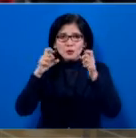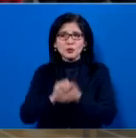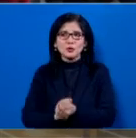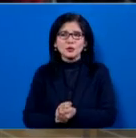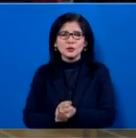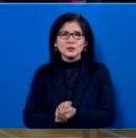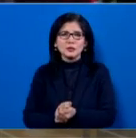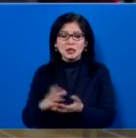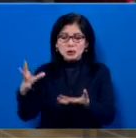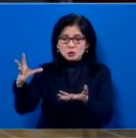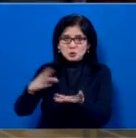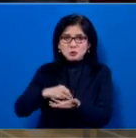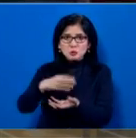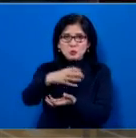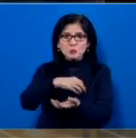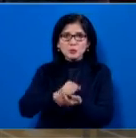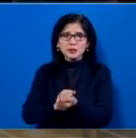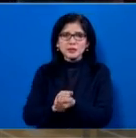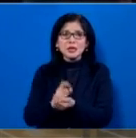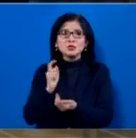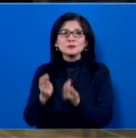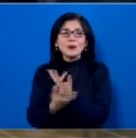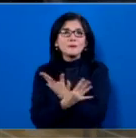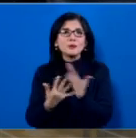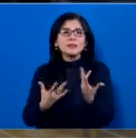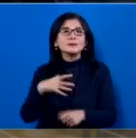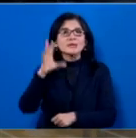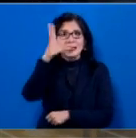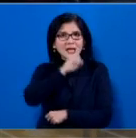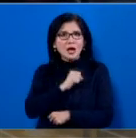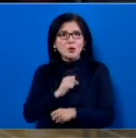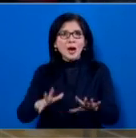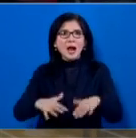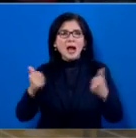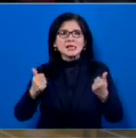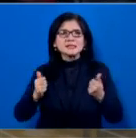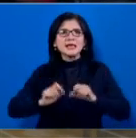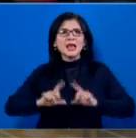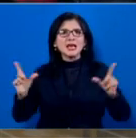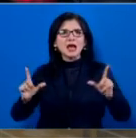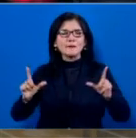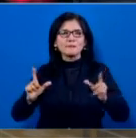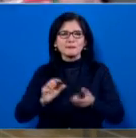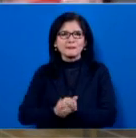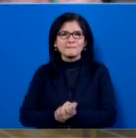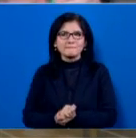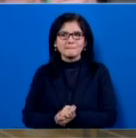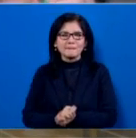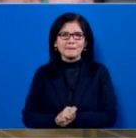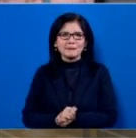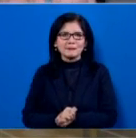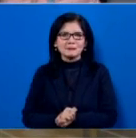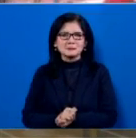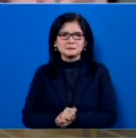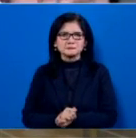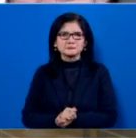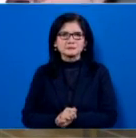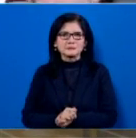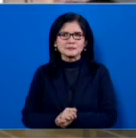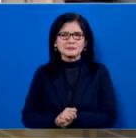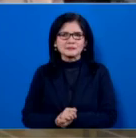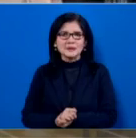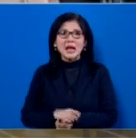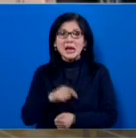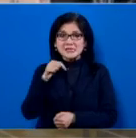supaya publik itu bisa lihat hasilnya itu lengkap. Gak cuma, oh ini ada satu foto di sini, satu foto di sana. Yeah. Nah, ini yang